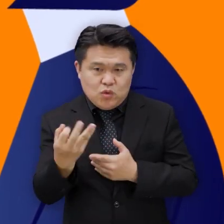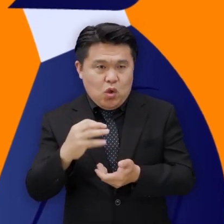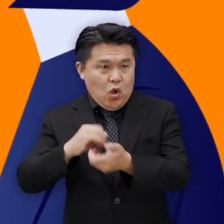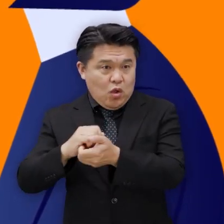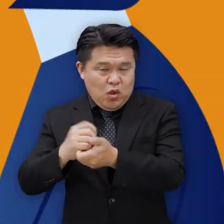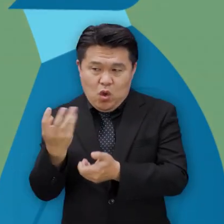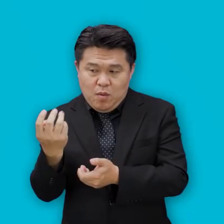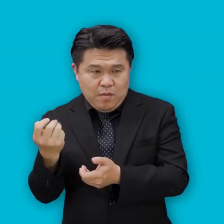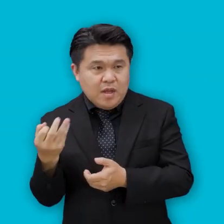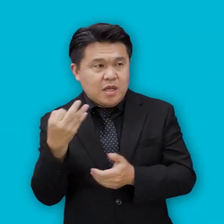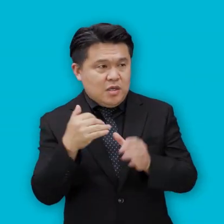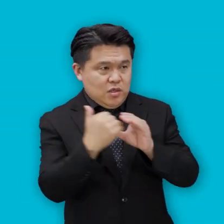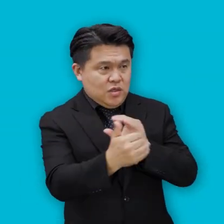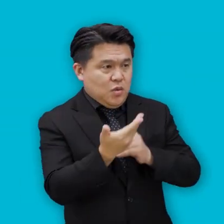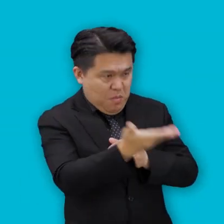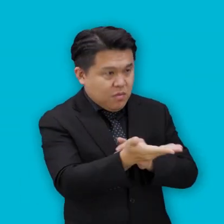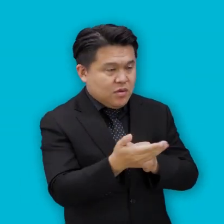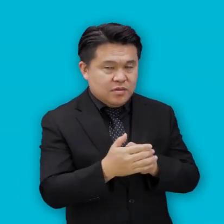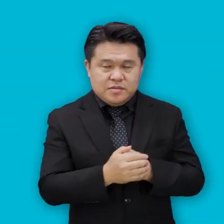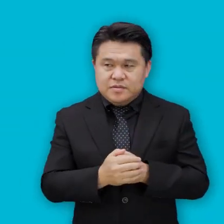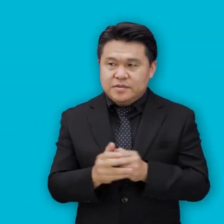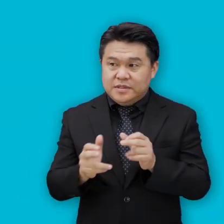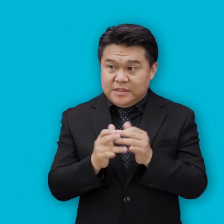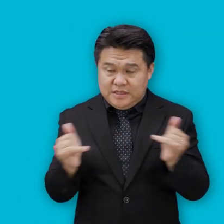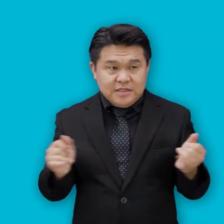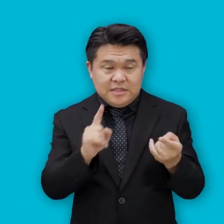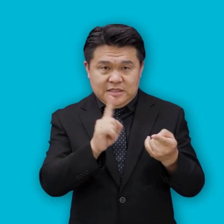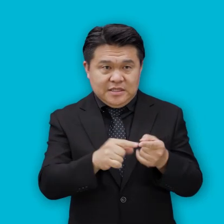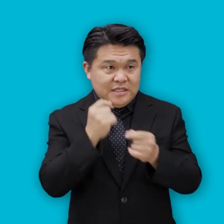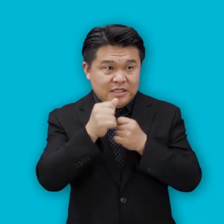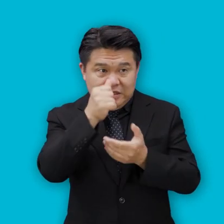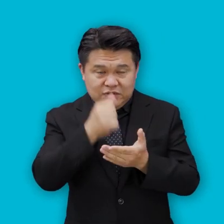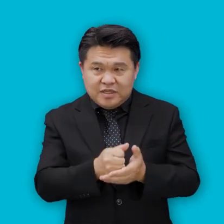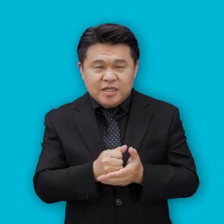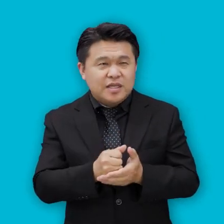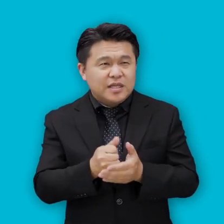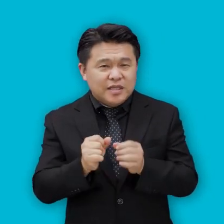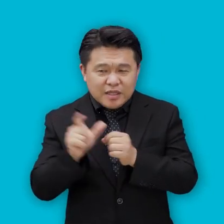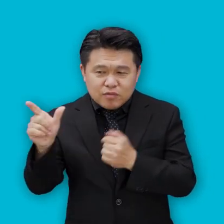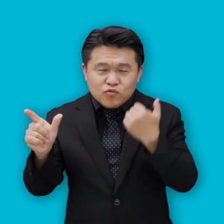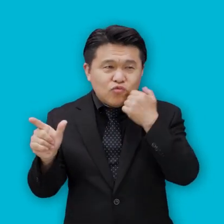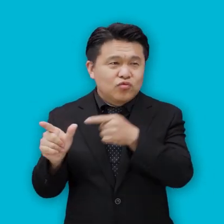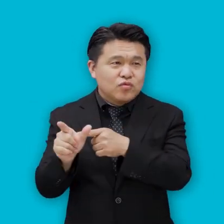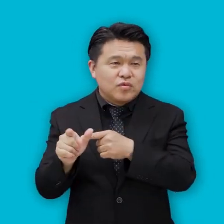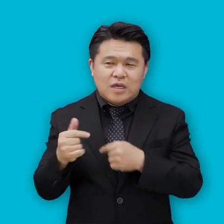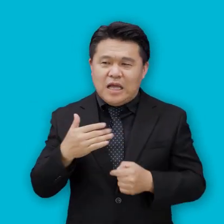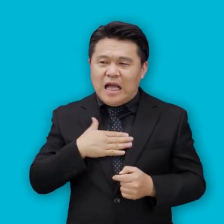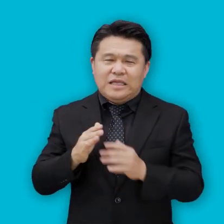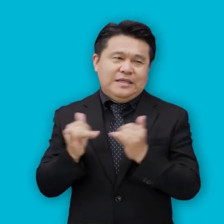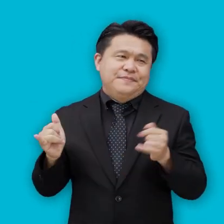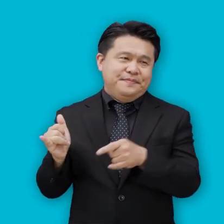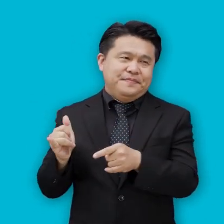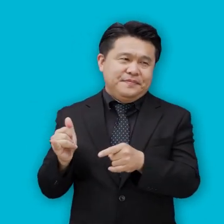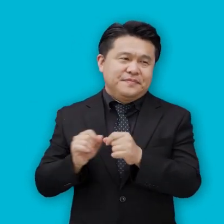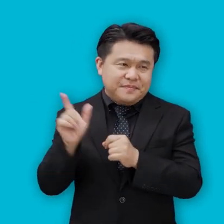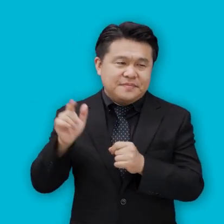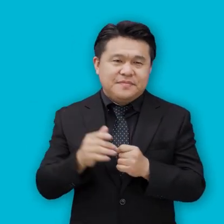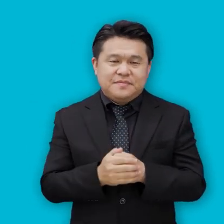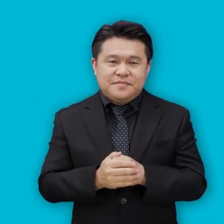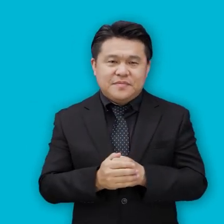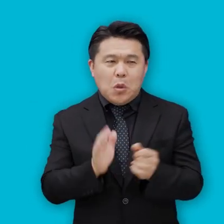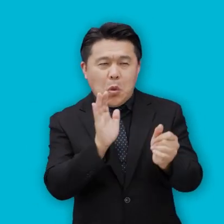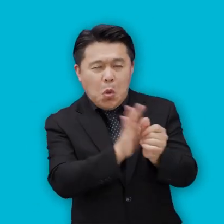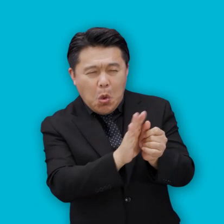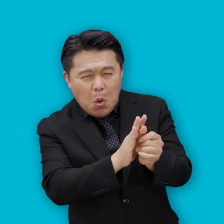것이라고 약속합니다. 장애인 대상 사기 범죄자는 이미 잘 알고 있는 지인인 경우도 꽤 많습니다. 다양한